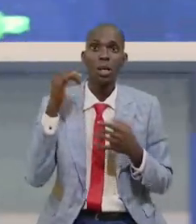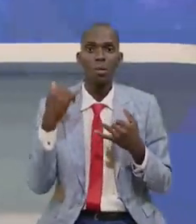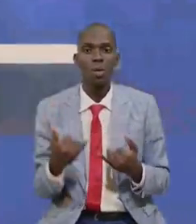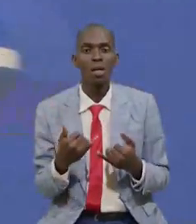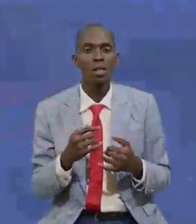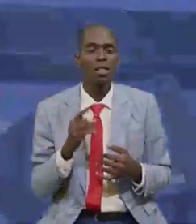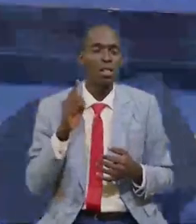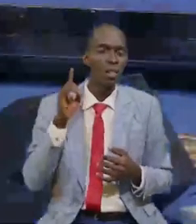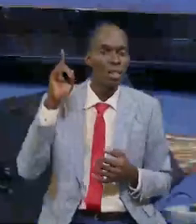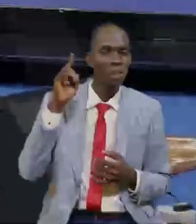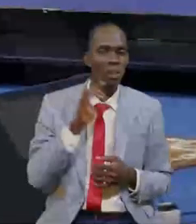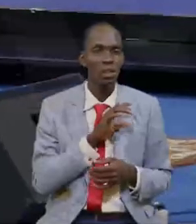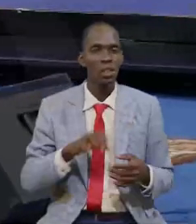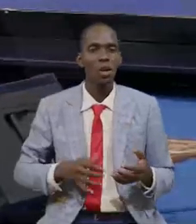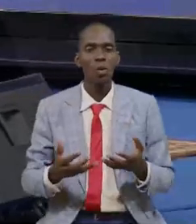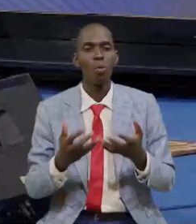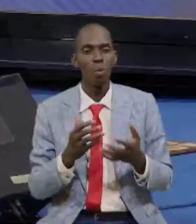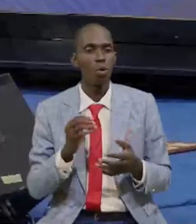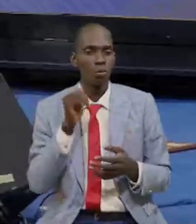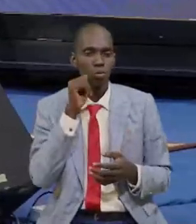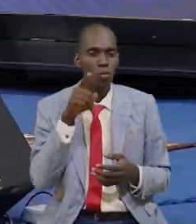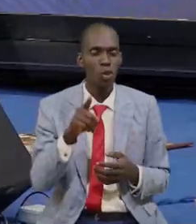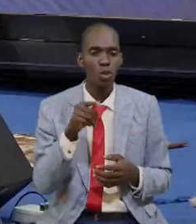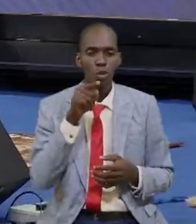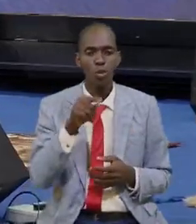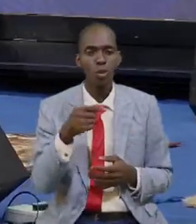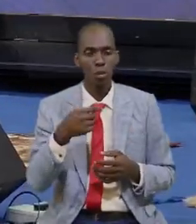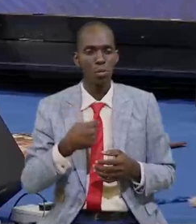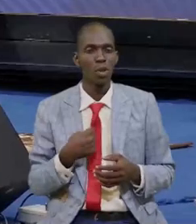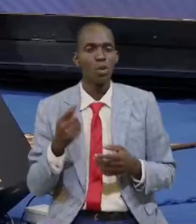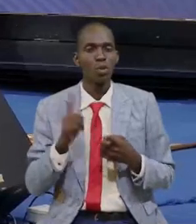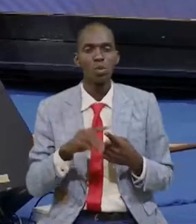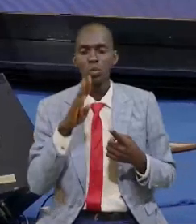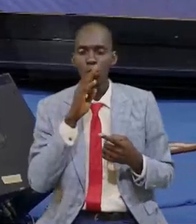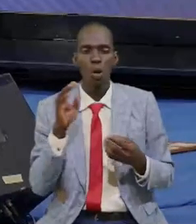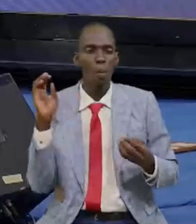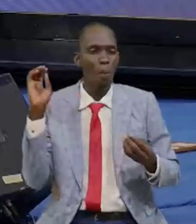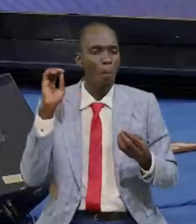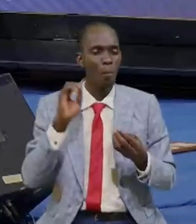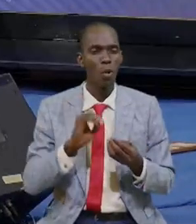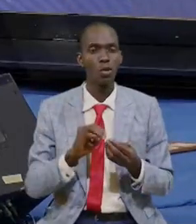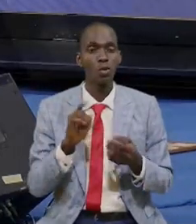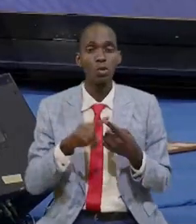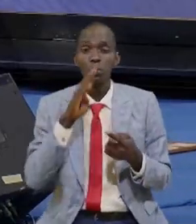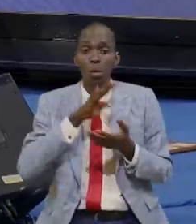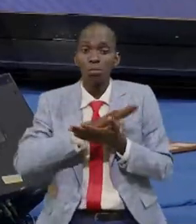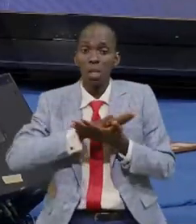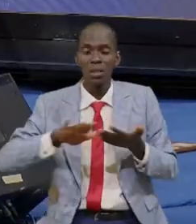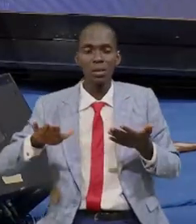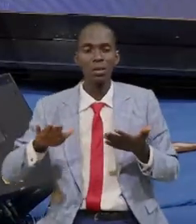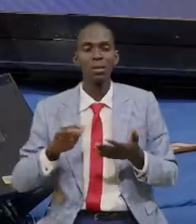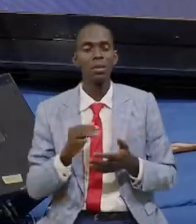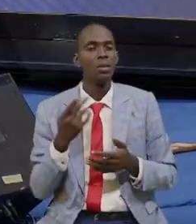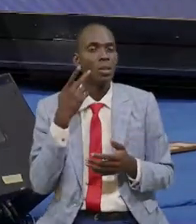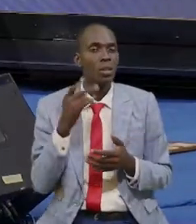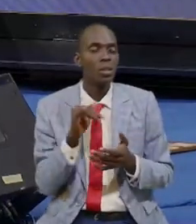qui s'intègre à lui maintenant, il te veut, il me veut, il veut que nous soyons moralement purs, spirituellement